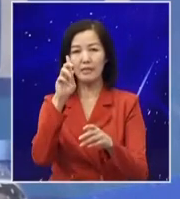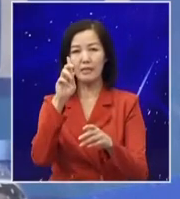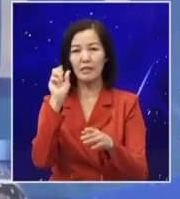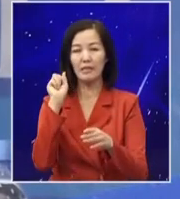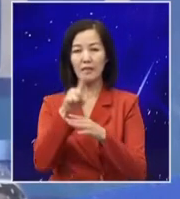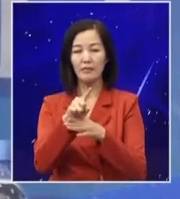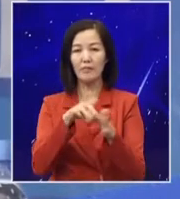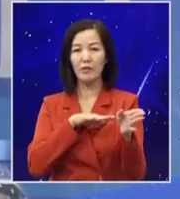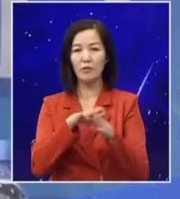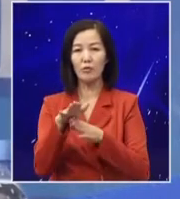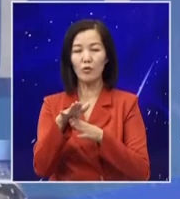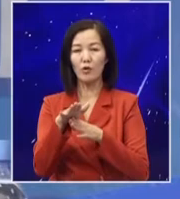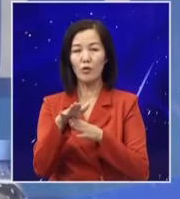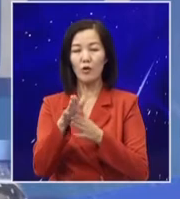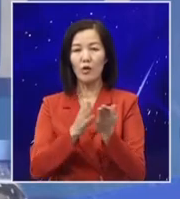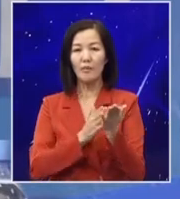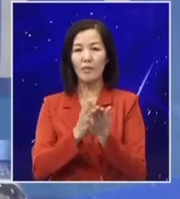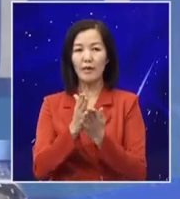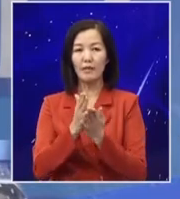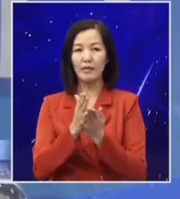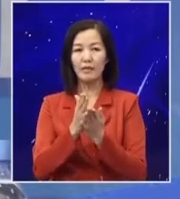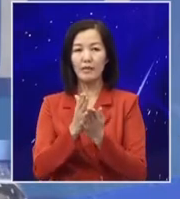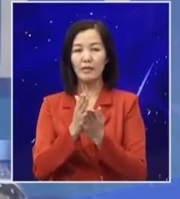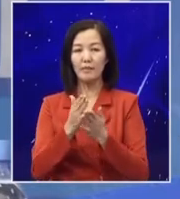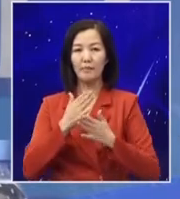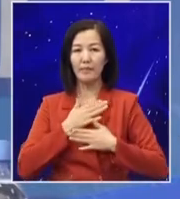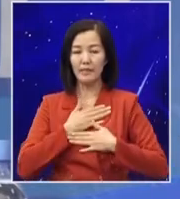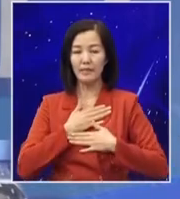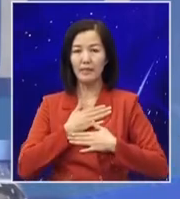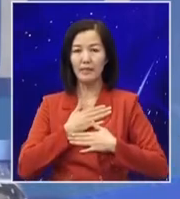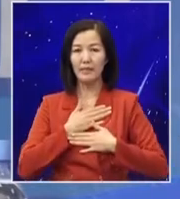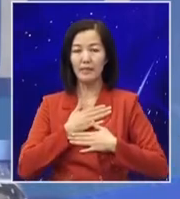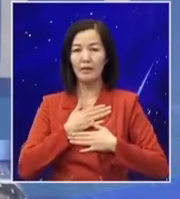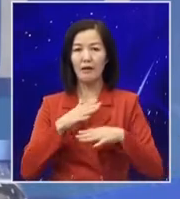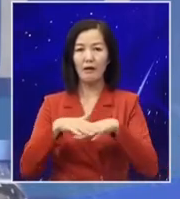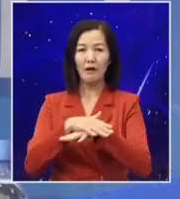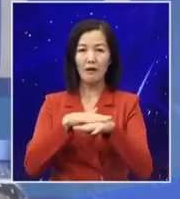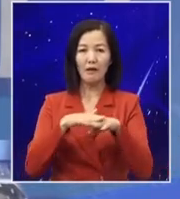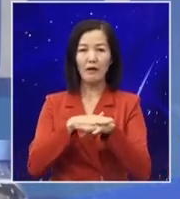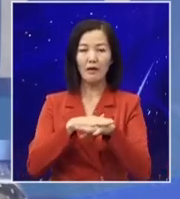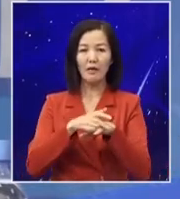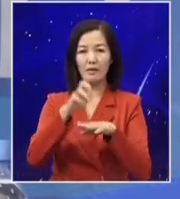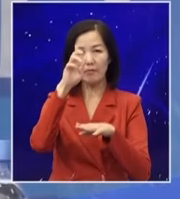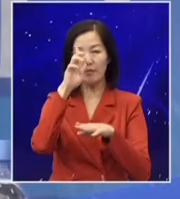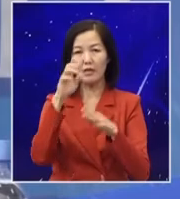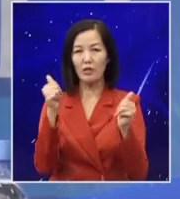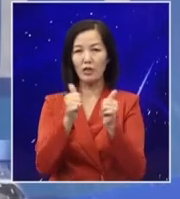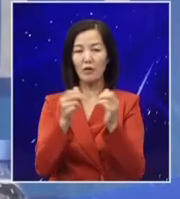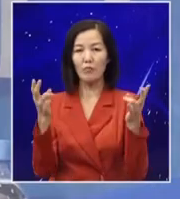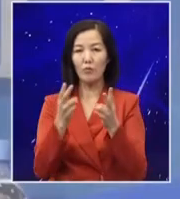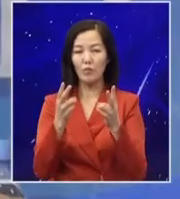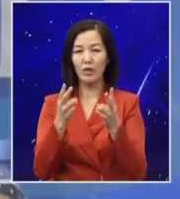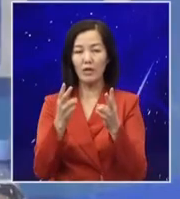концепциясын орындау бағытында өздеріңіз тараптарыңыздан, біздің тараптан жалпы халыққа жақындығымызды, ашықтығымызды көрсету бағытында жасалып жатқан